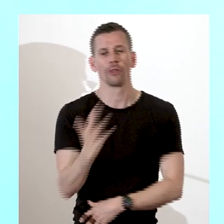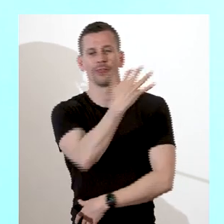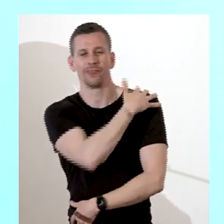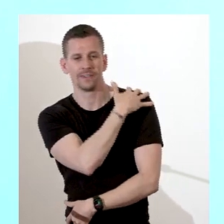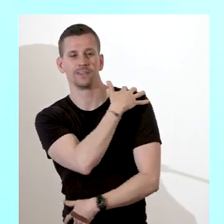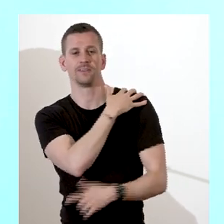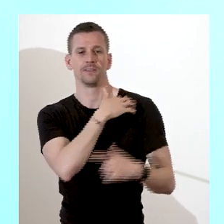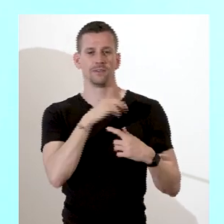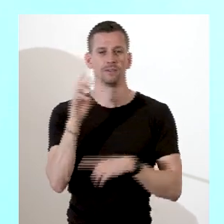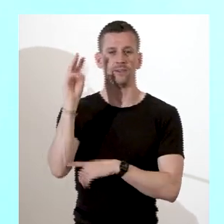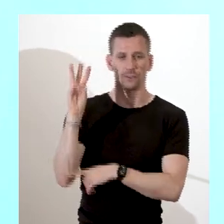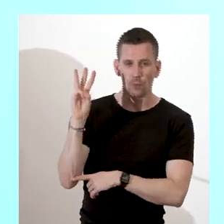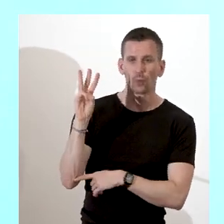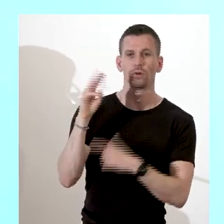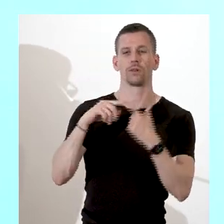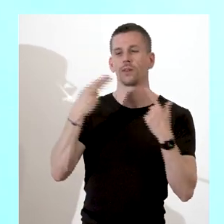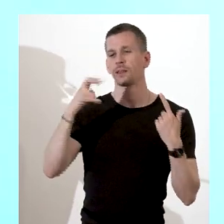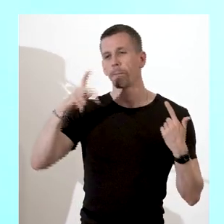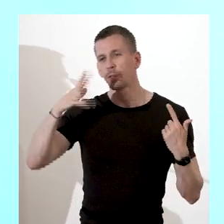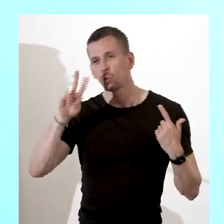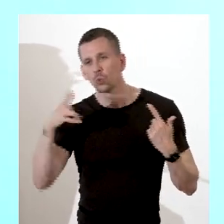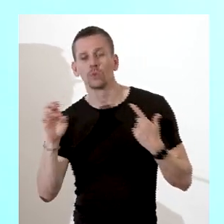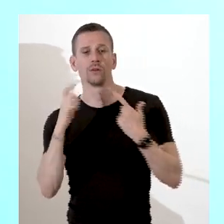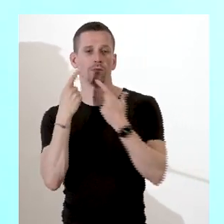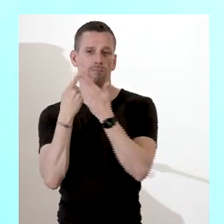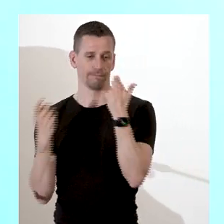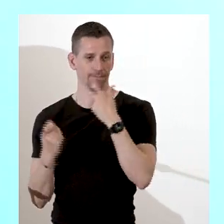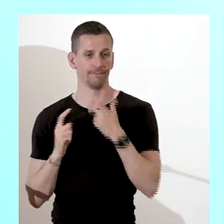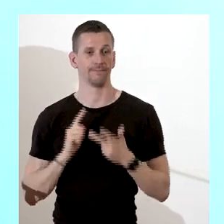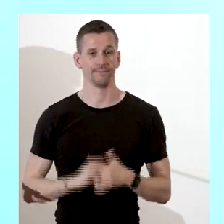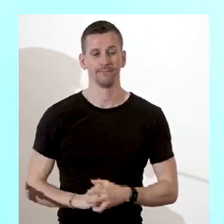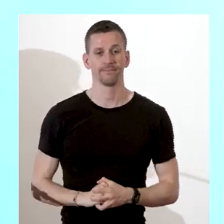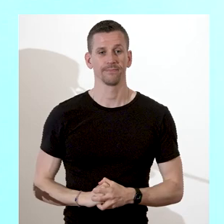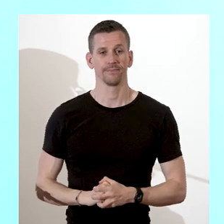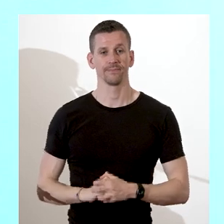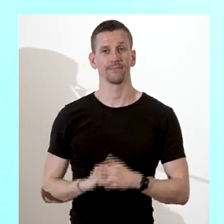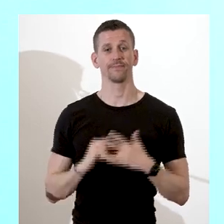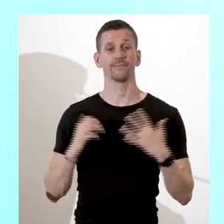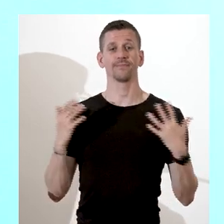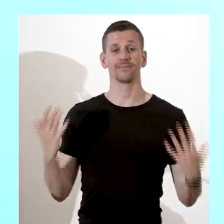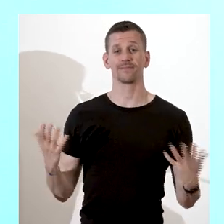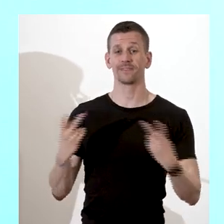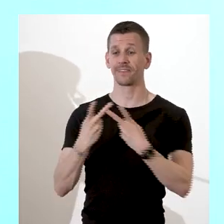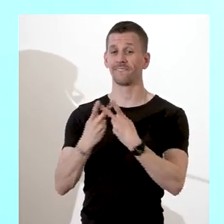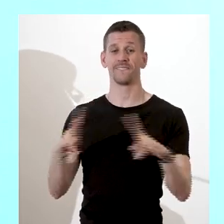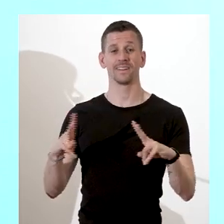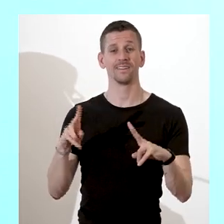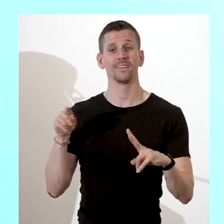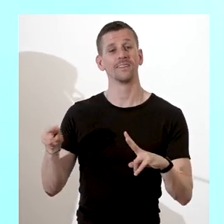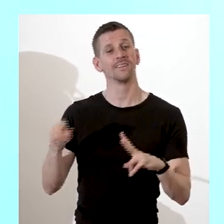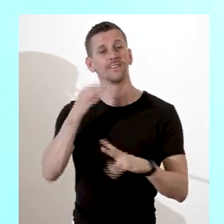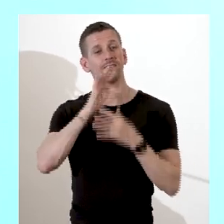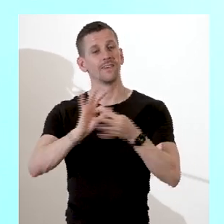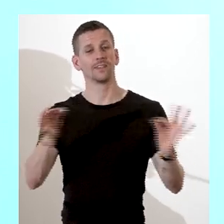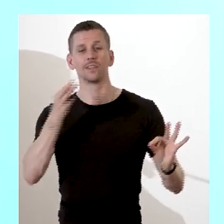équivalent de Poséidon chez les Grecs, qui se retrouve d'ailleurs dans la devise de la cité. Neptune aide ceux qui